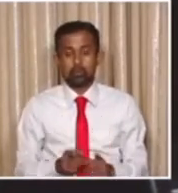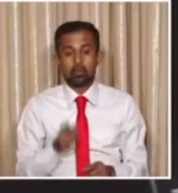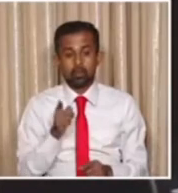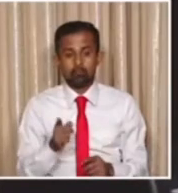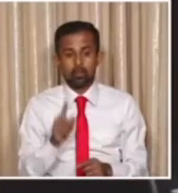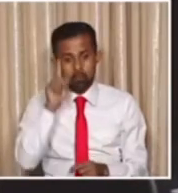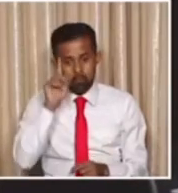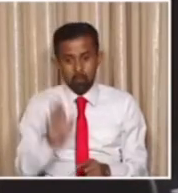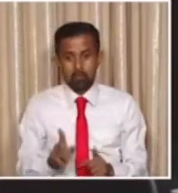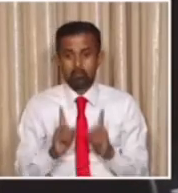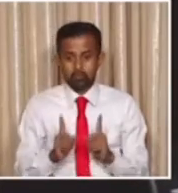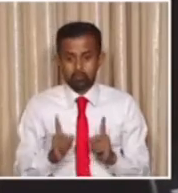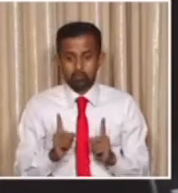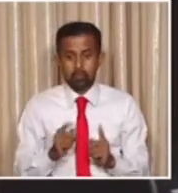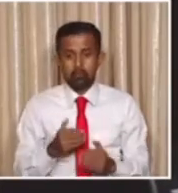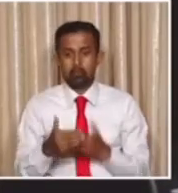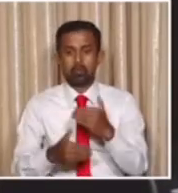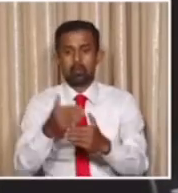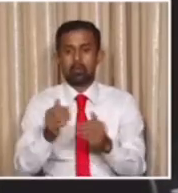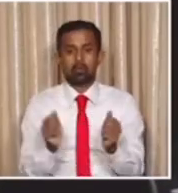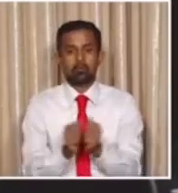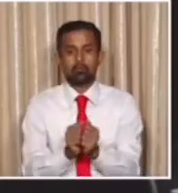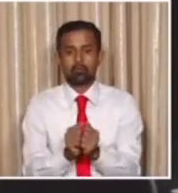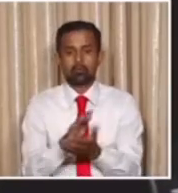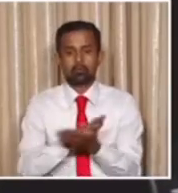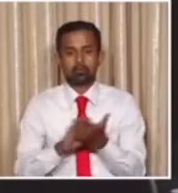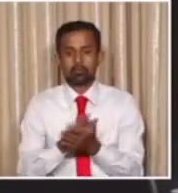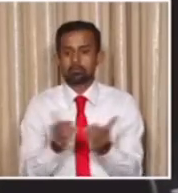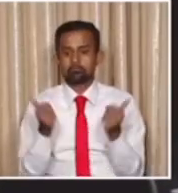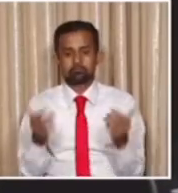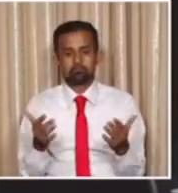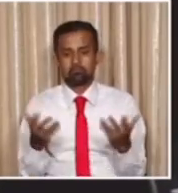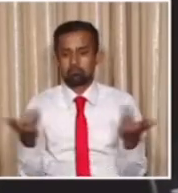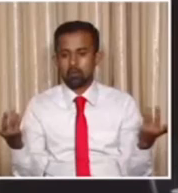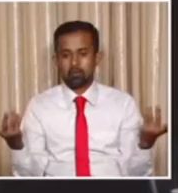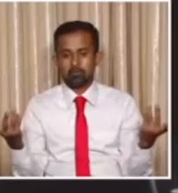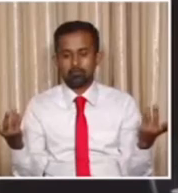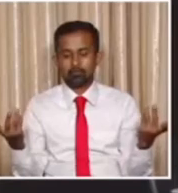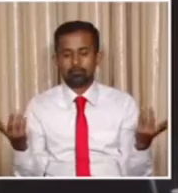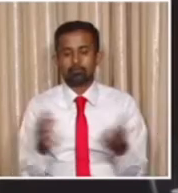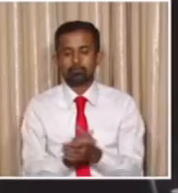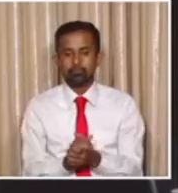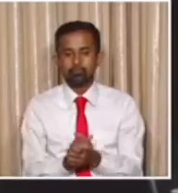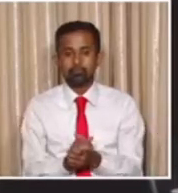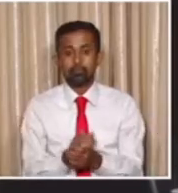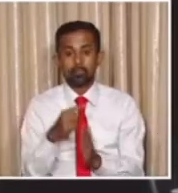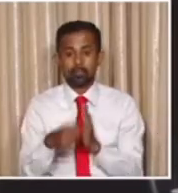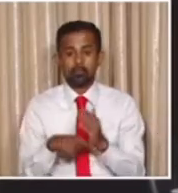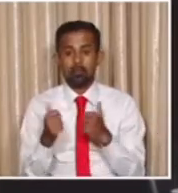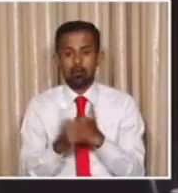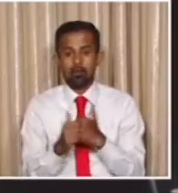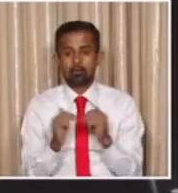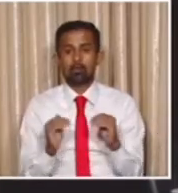පමණක් බලාපොරොත්තු තබා ගනිමින් මේ යන ක්‍රියාන්විතය කිසිසේත්ම ඵල දරන්නේ නැහැ ඒක ඒ නිසා කරුණා කළා මේ රටේ